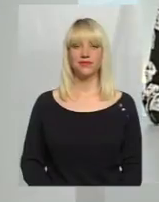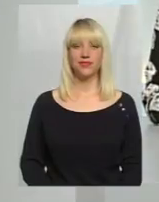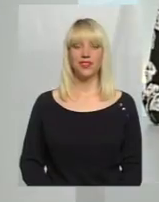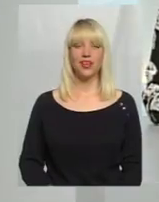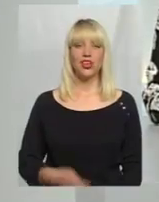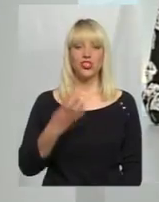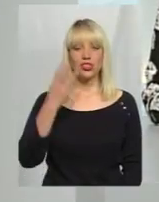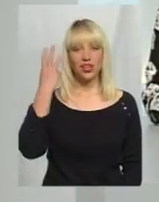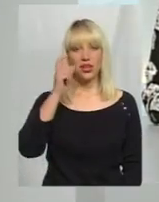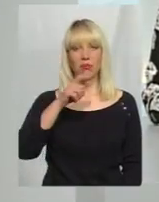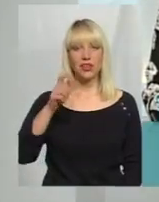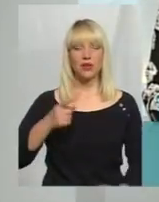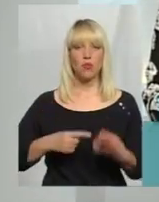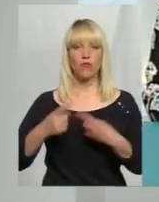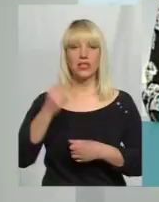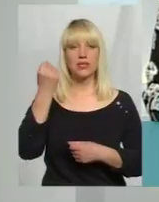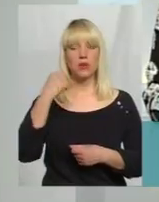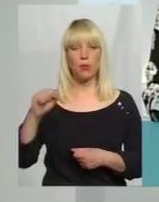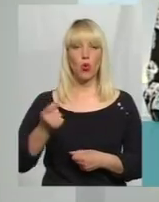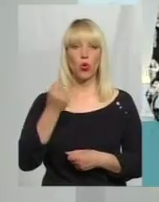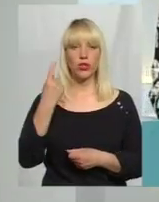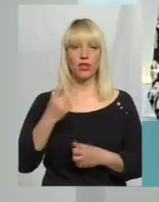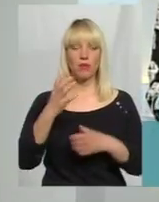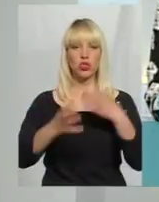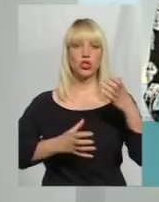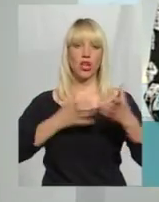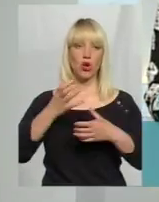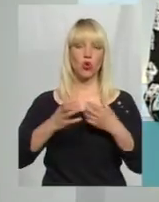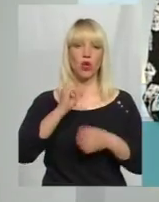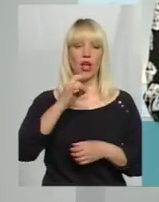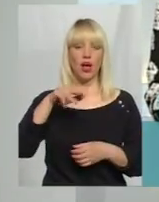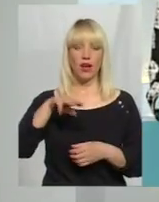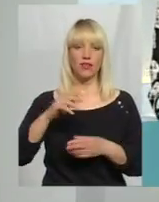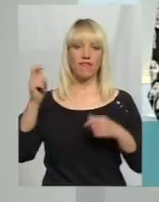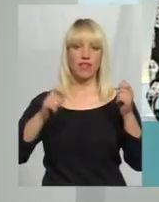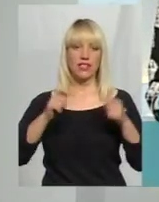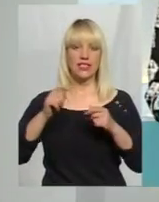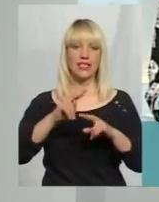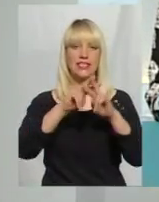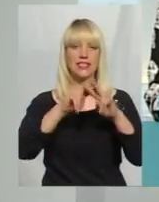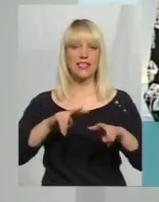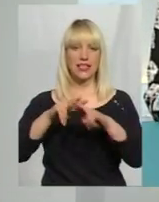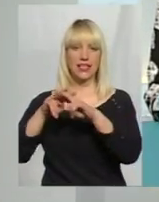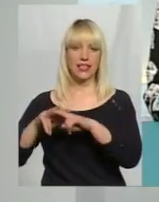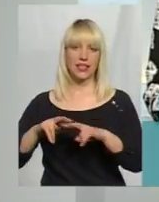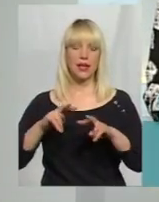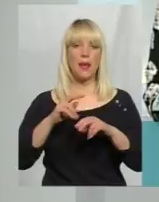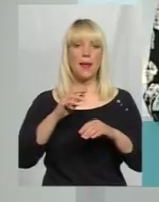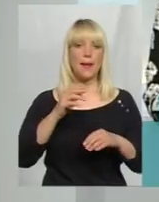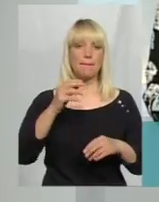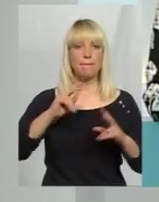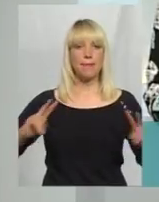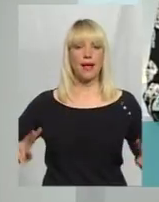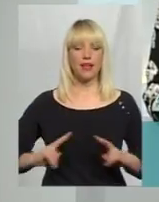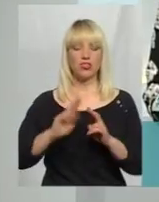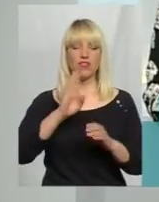Чотири хмельничанки повернулись із перемогою з 11-го міжнародного арт-фесту «Зірки Парижу». Дівчата виступали у